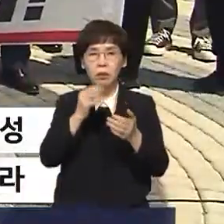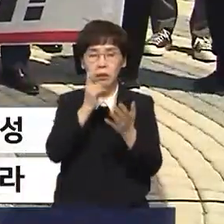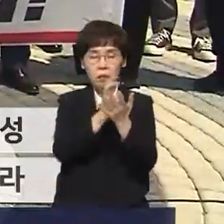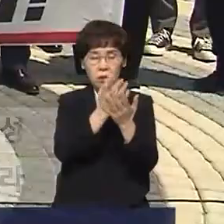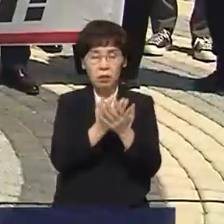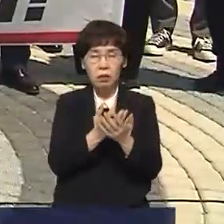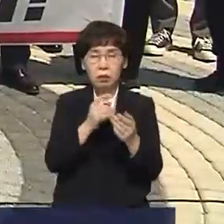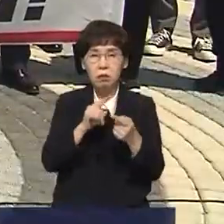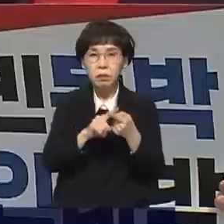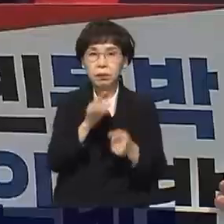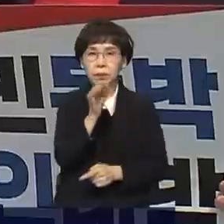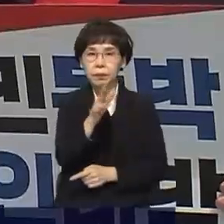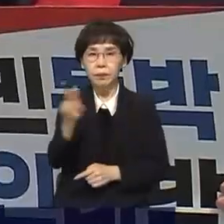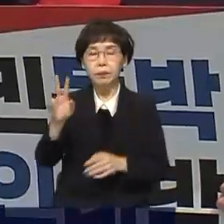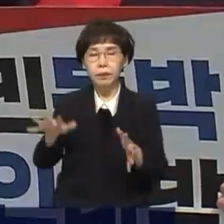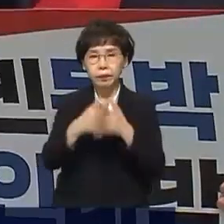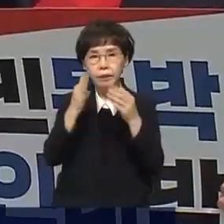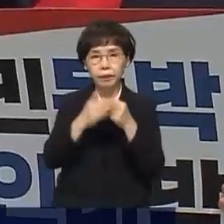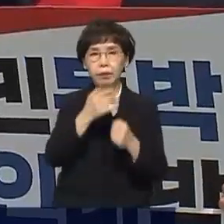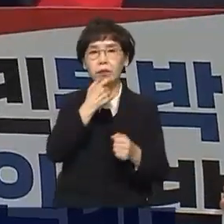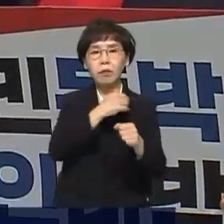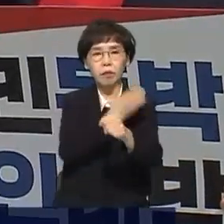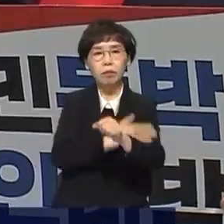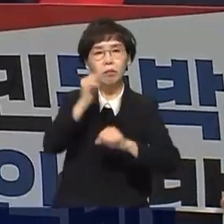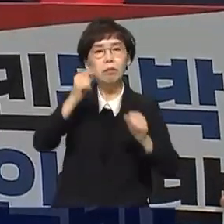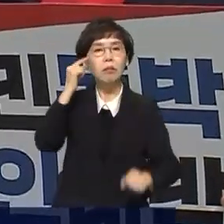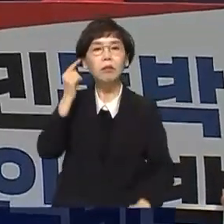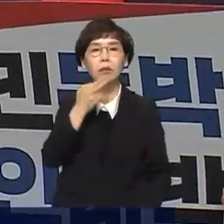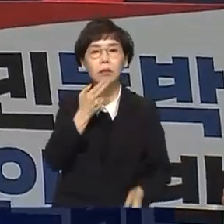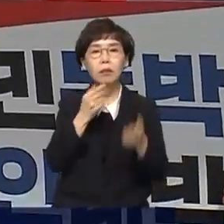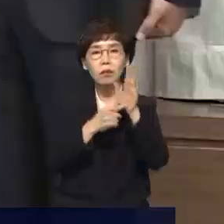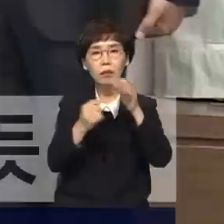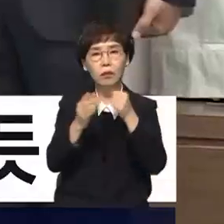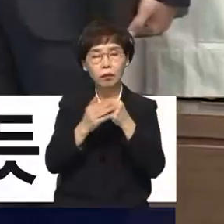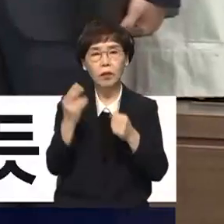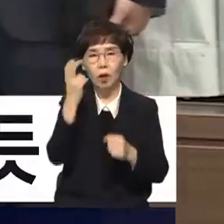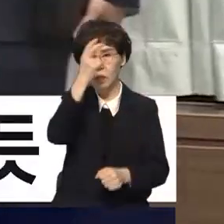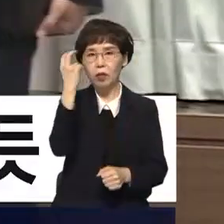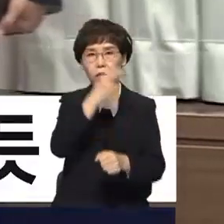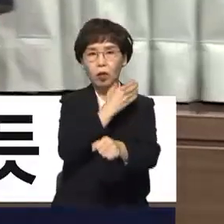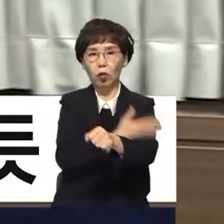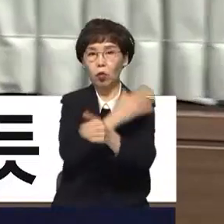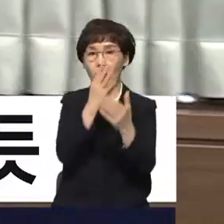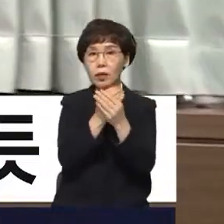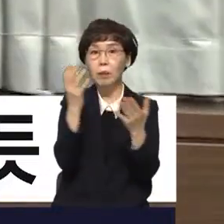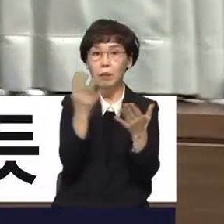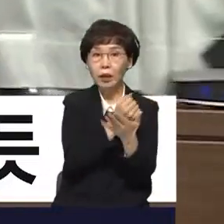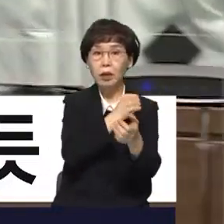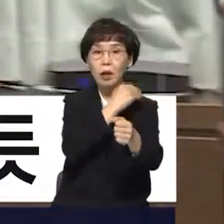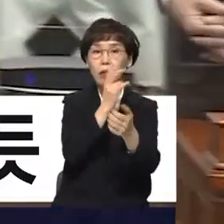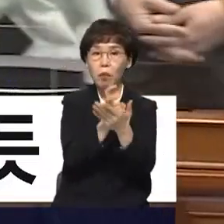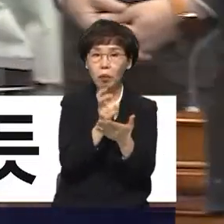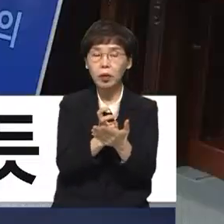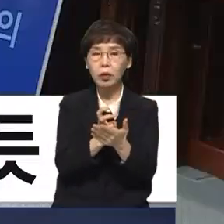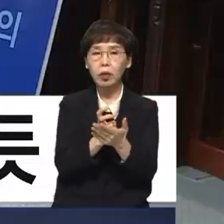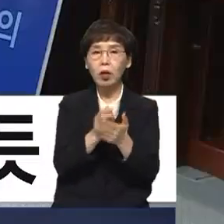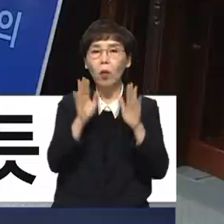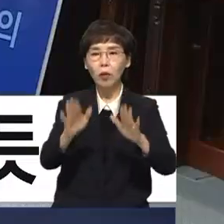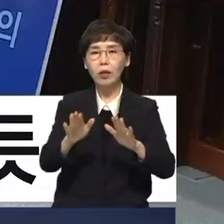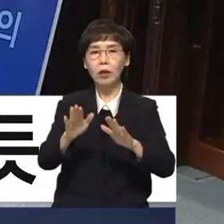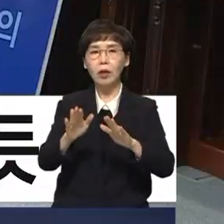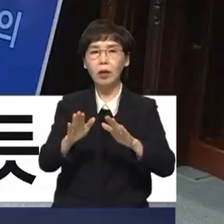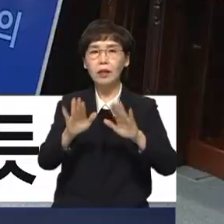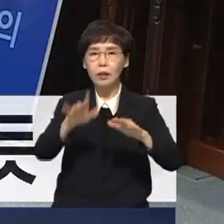여야가 합의한 만큼 거부권 행사를 고려하지 않는다고 밝혀 검수완박 법안은 오후 2시 열리는 현 정부 마지막